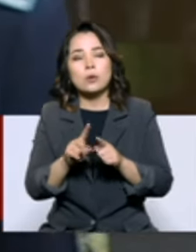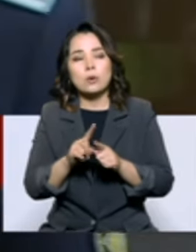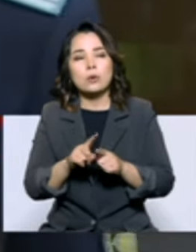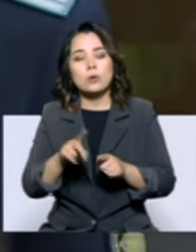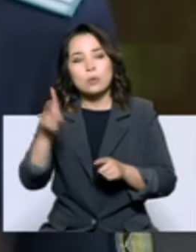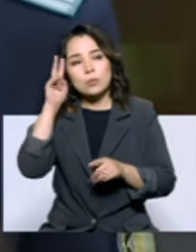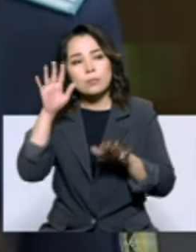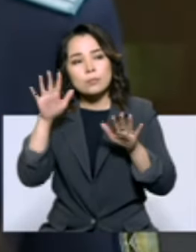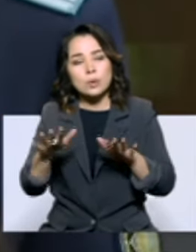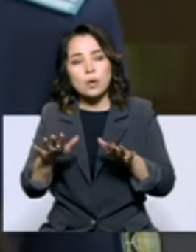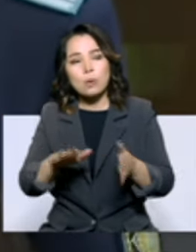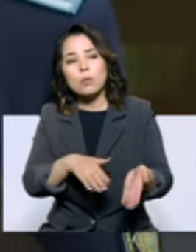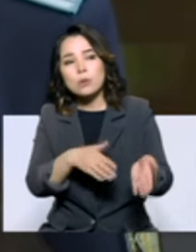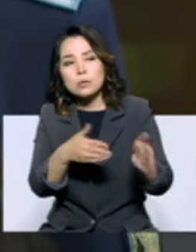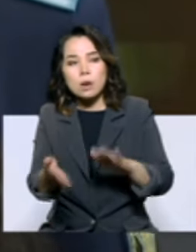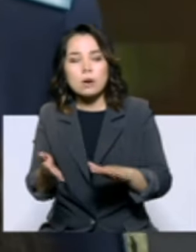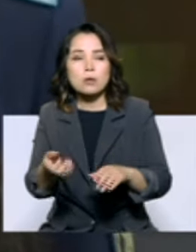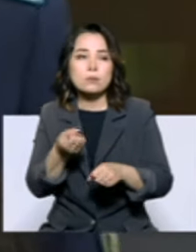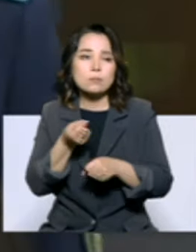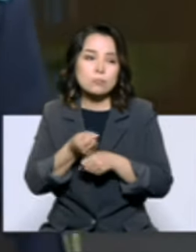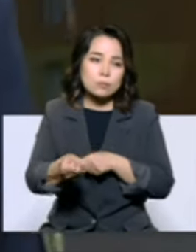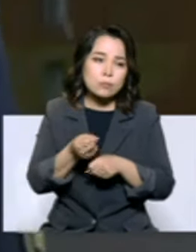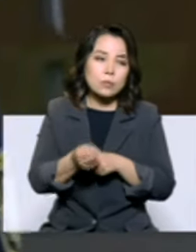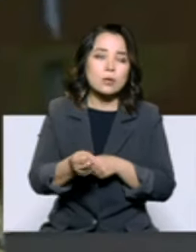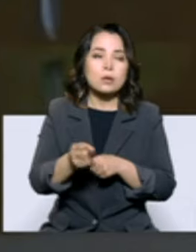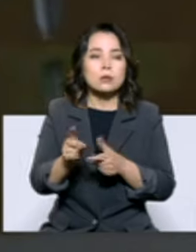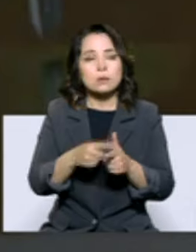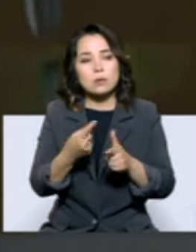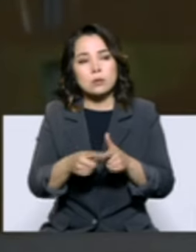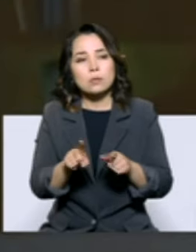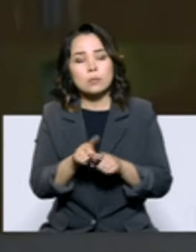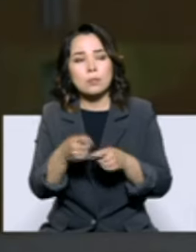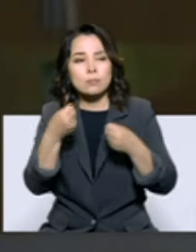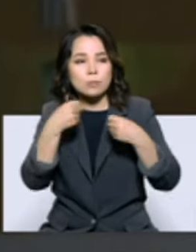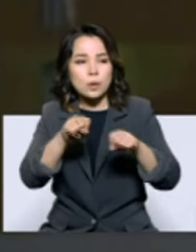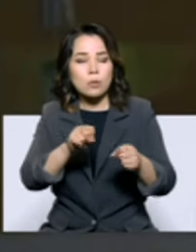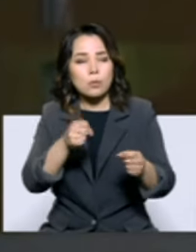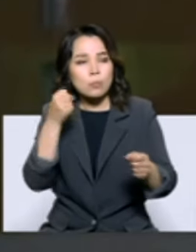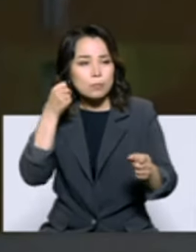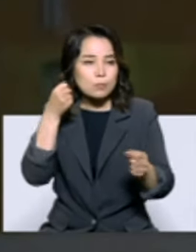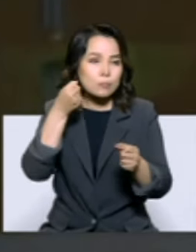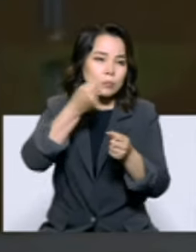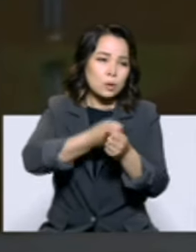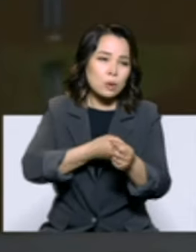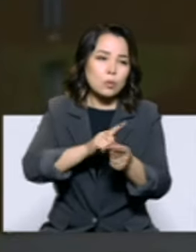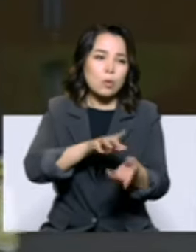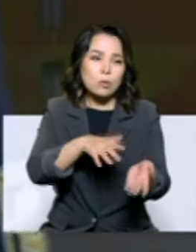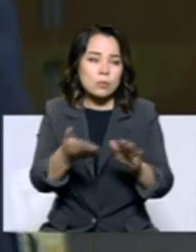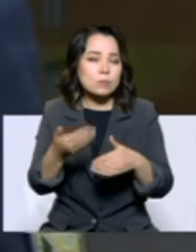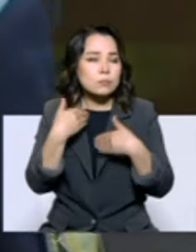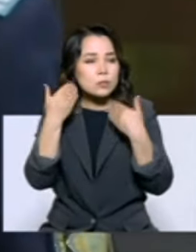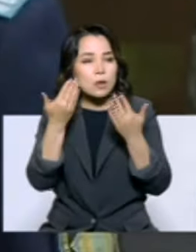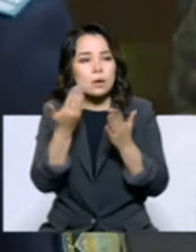соққы алды ма, әлде оның ұрғаннан соққы алды ма, оны бізге сараптама және сарапшы